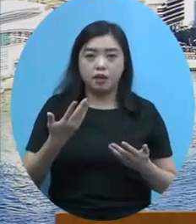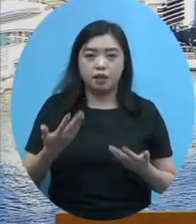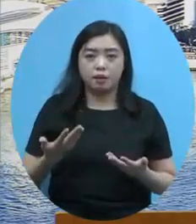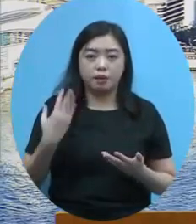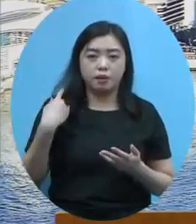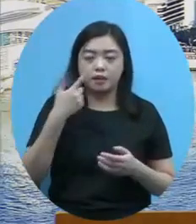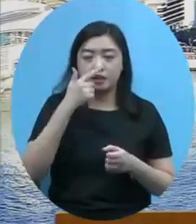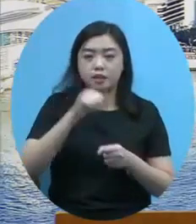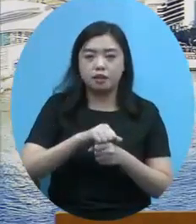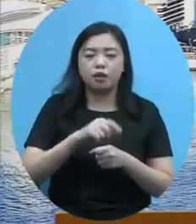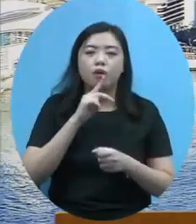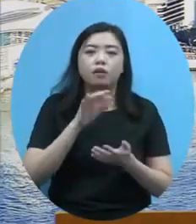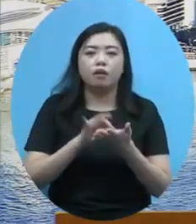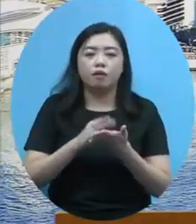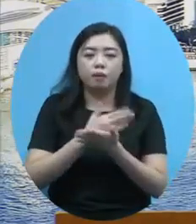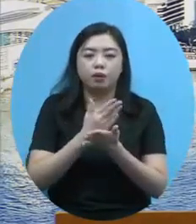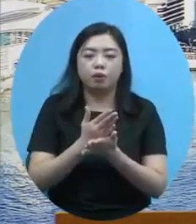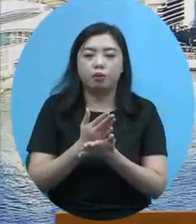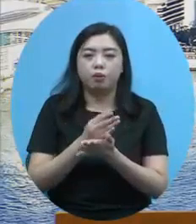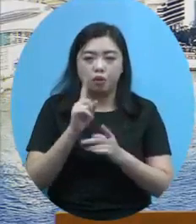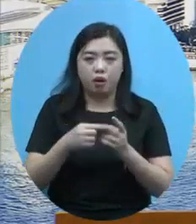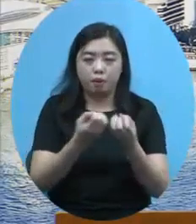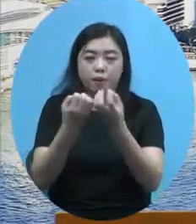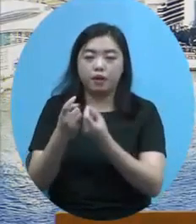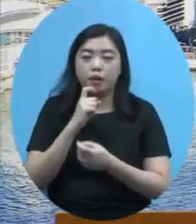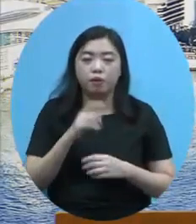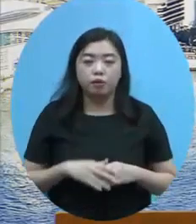案咧，都係喺唔同嘅地點都係即係出現啦。